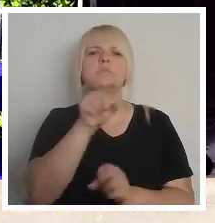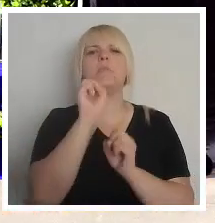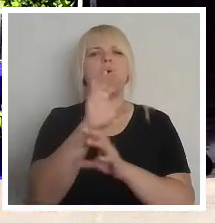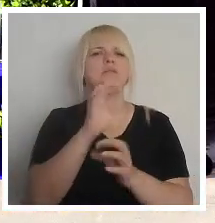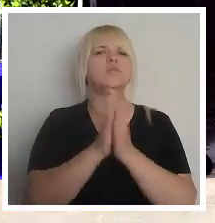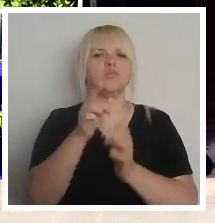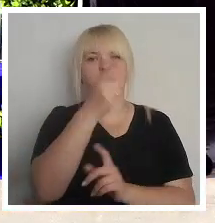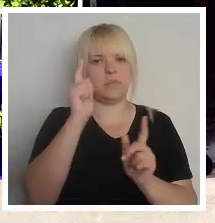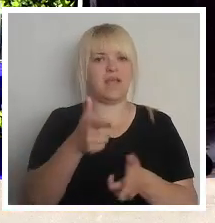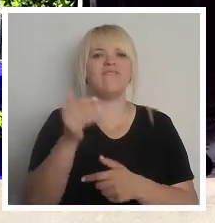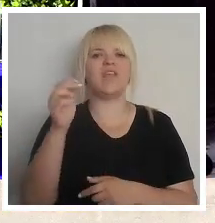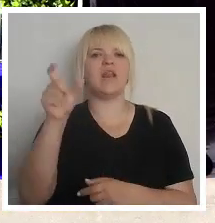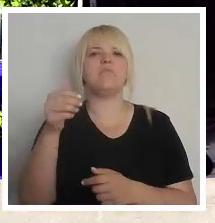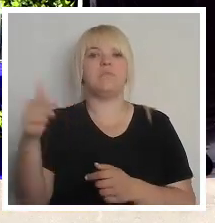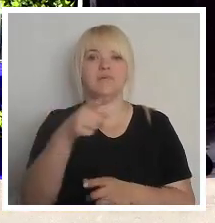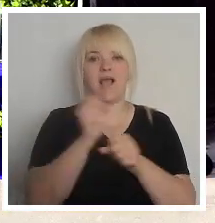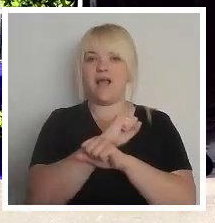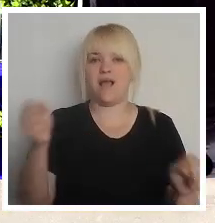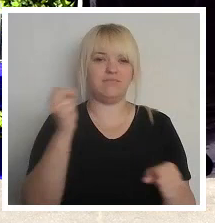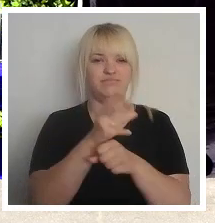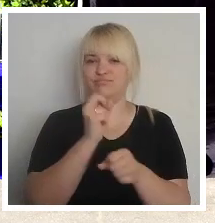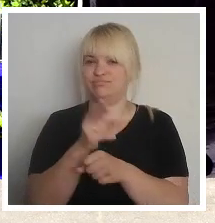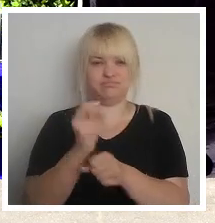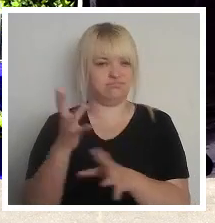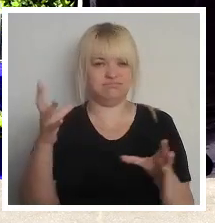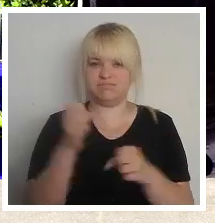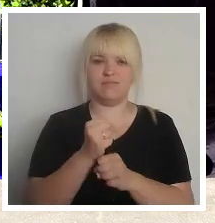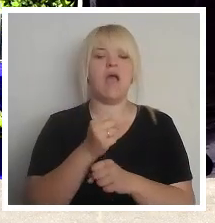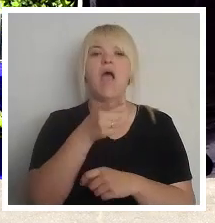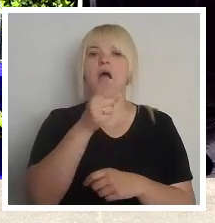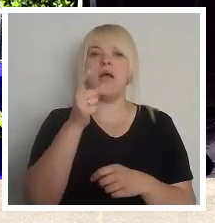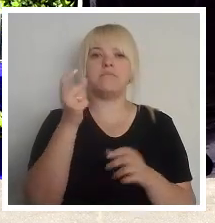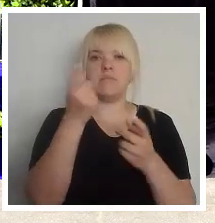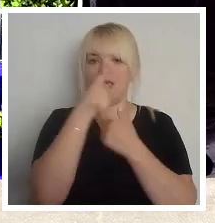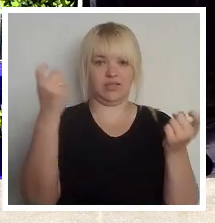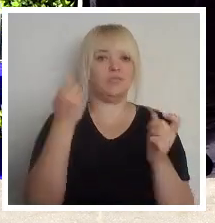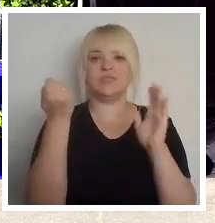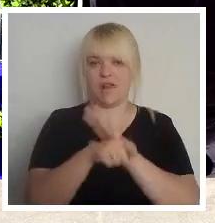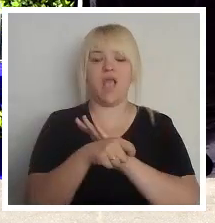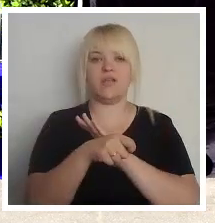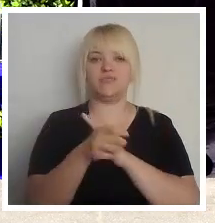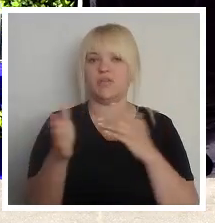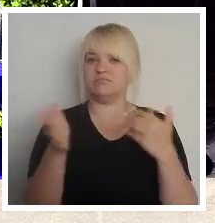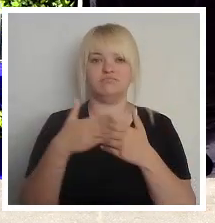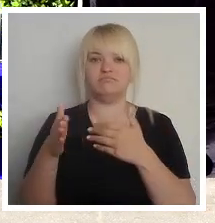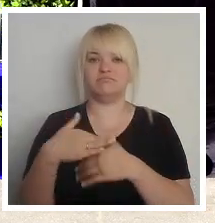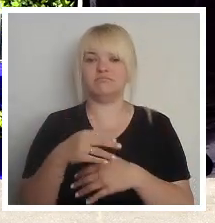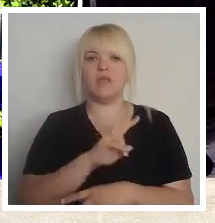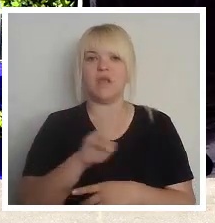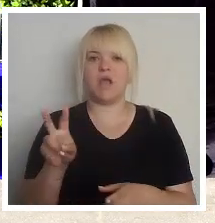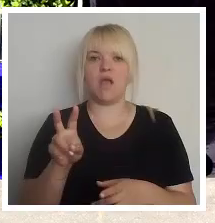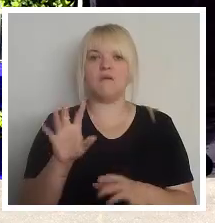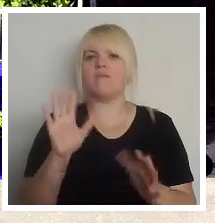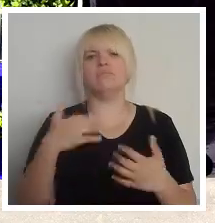piekrīti Filipam, vai tā ir strauja darbinieku atlaišana, mediju slēgšana vai... Nu, kaut kā nav tik